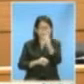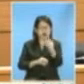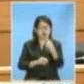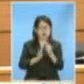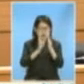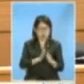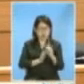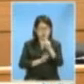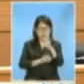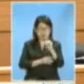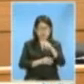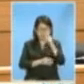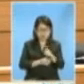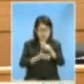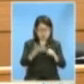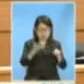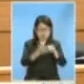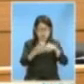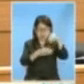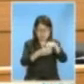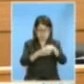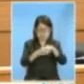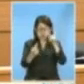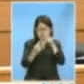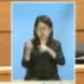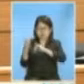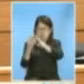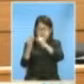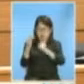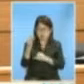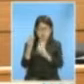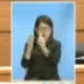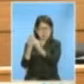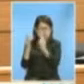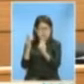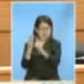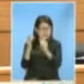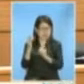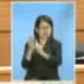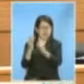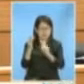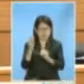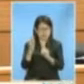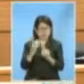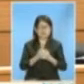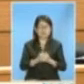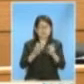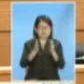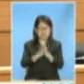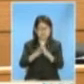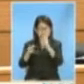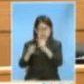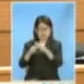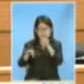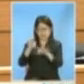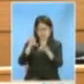คนซึ่งมาจากการเลือกตั้งในแต่ละจังหวัดละ1คนและจากการสรรหาเ